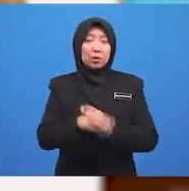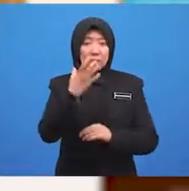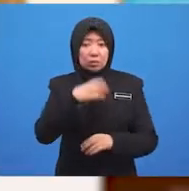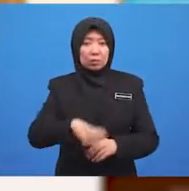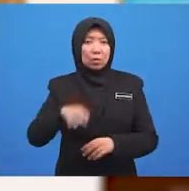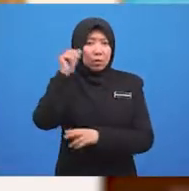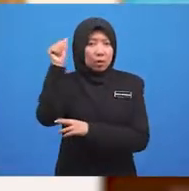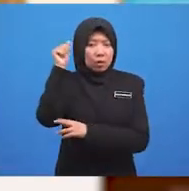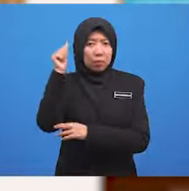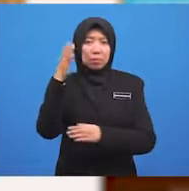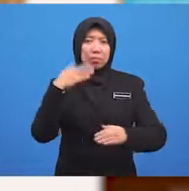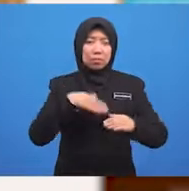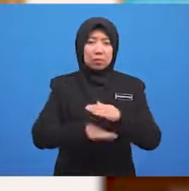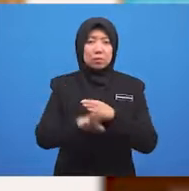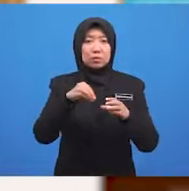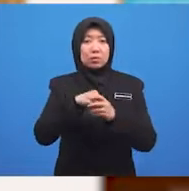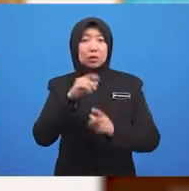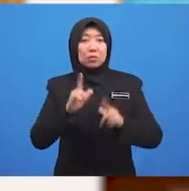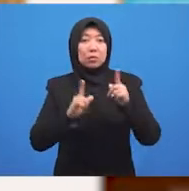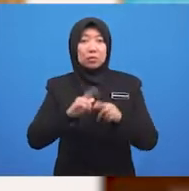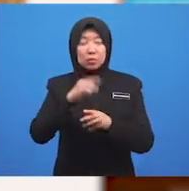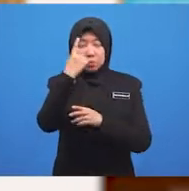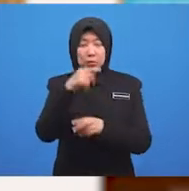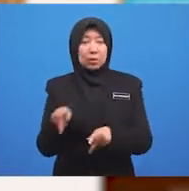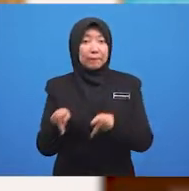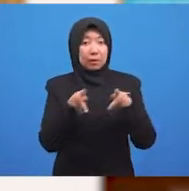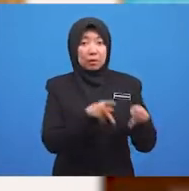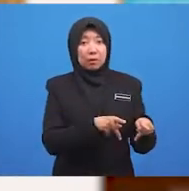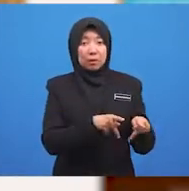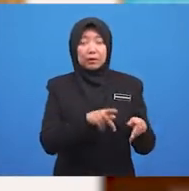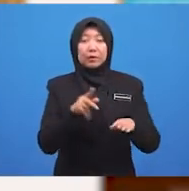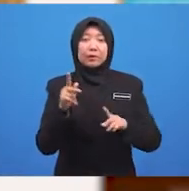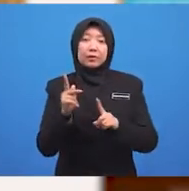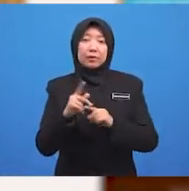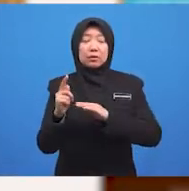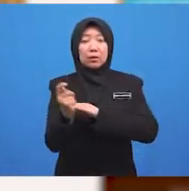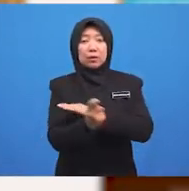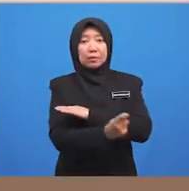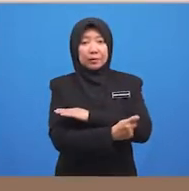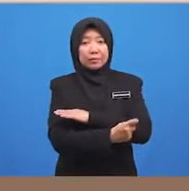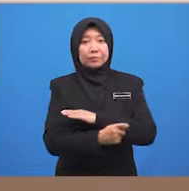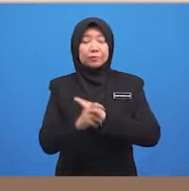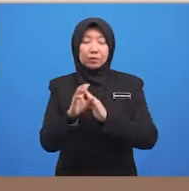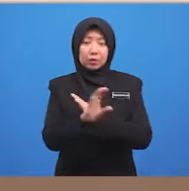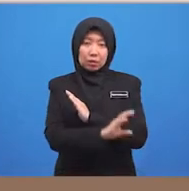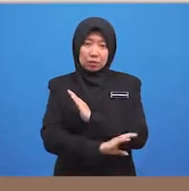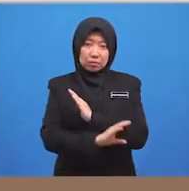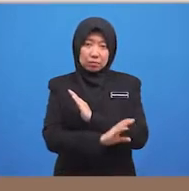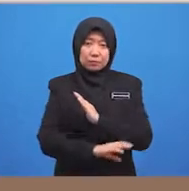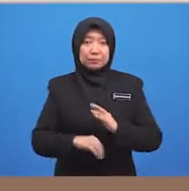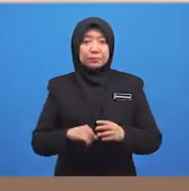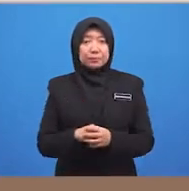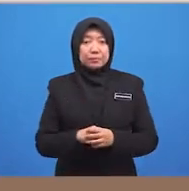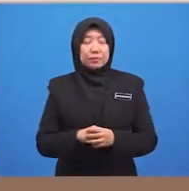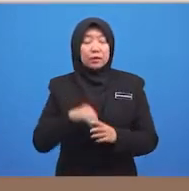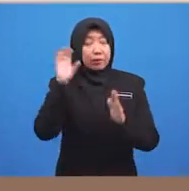mengamuk masuk ke dalam lori untuk dipindahkan ke Taman Negara Terengganu. Dan gambar